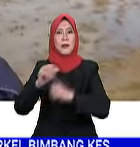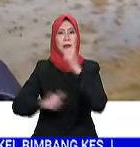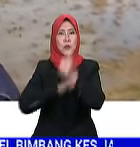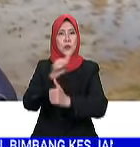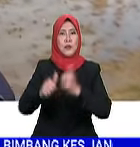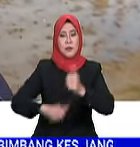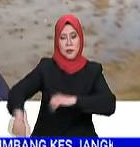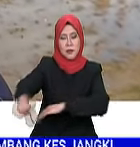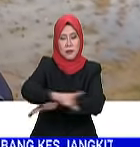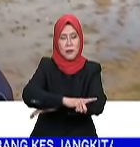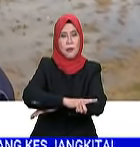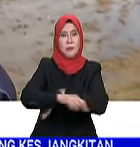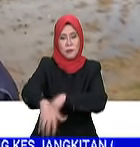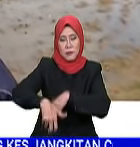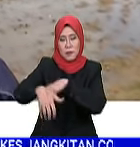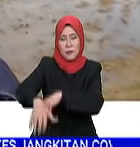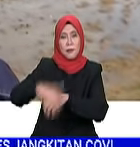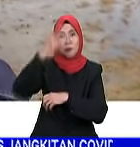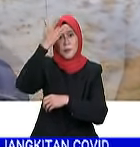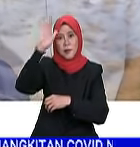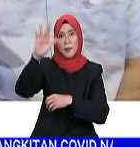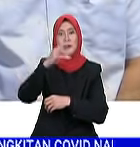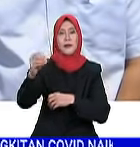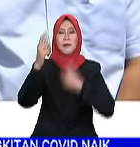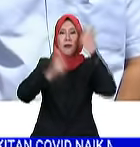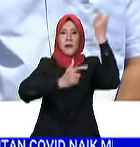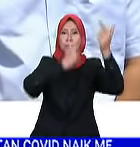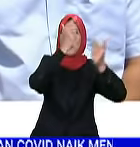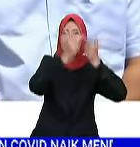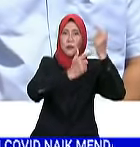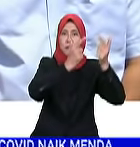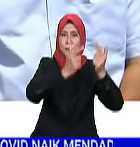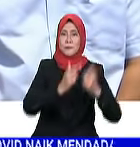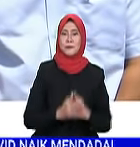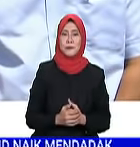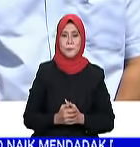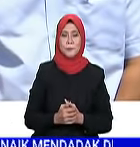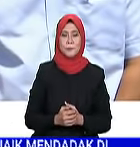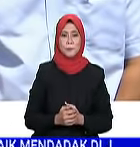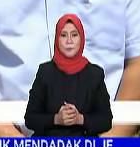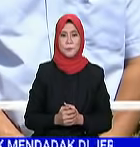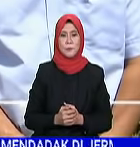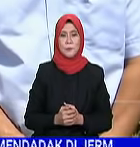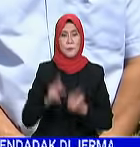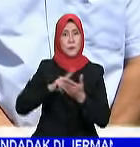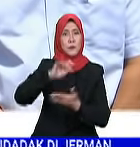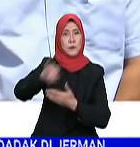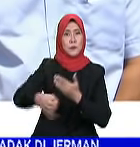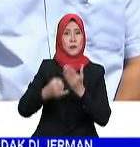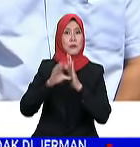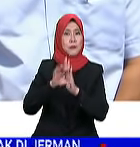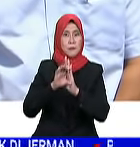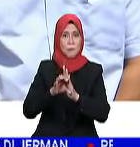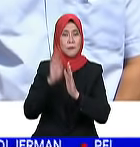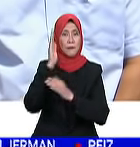automasi ladang serta pertanian pintar dan agro pelancongan. Ia akan menjadi satu projek contoh